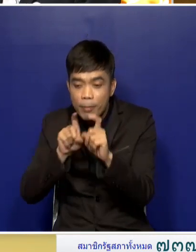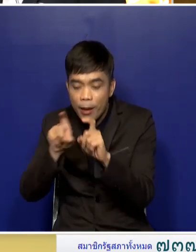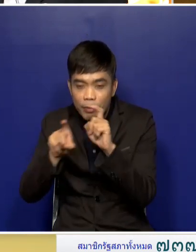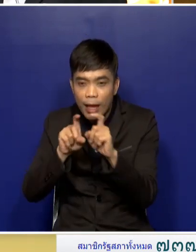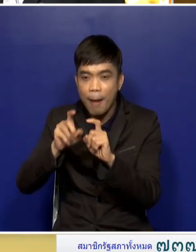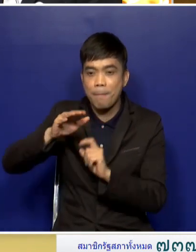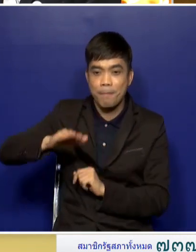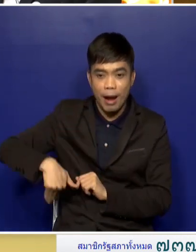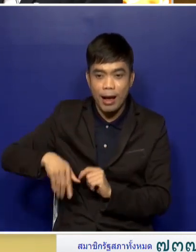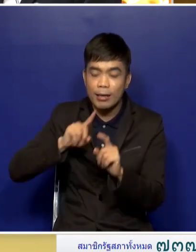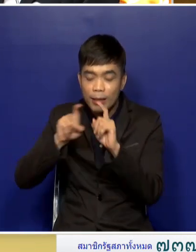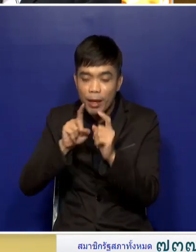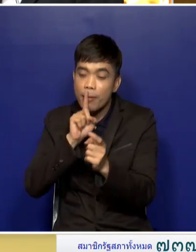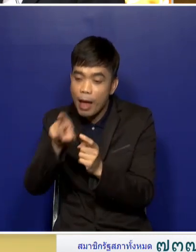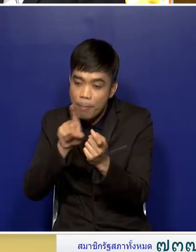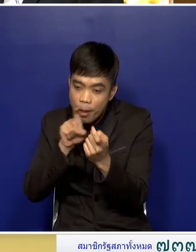ายหังก็ดีนะครั